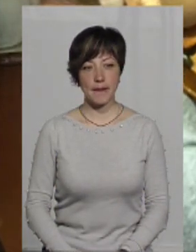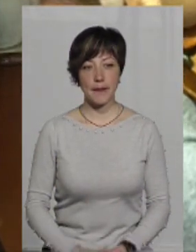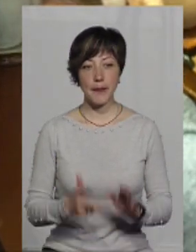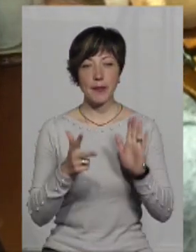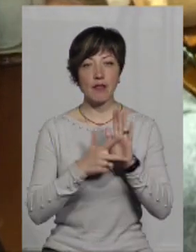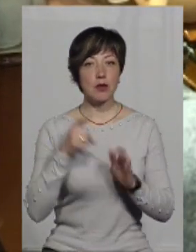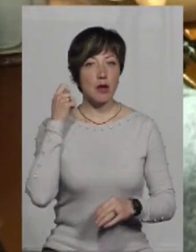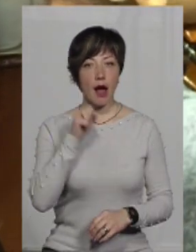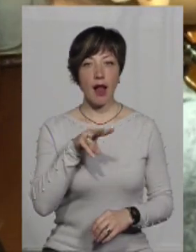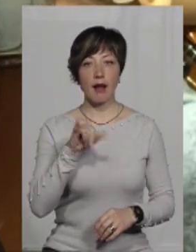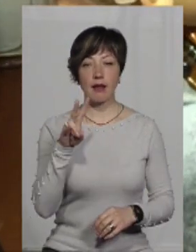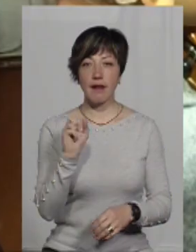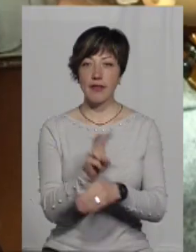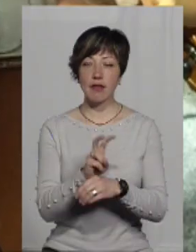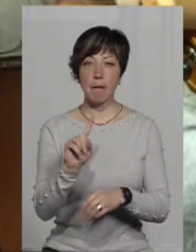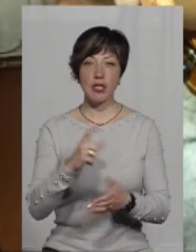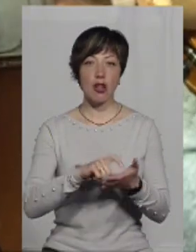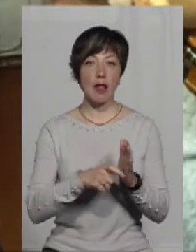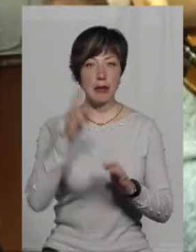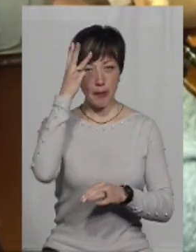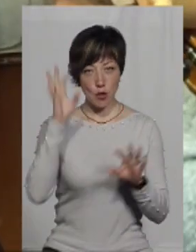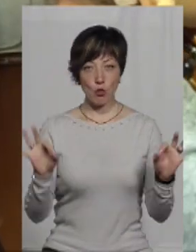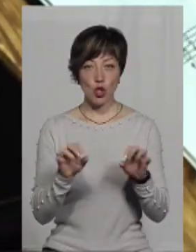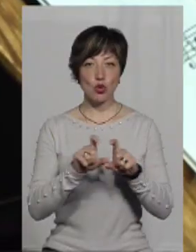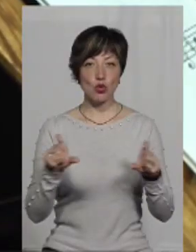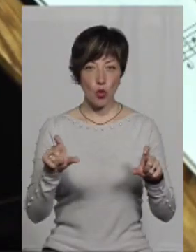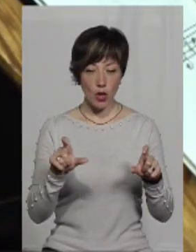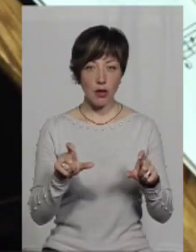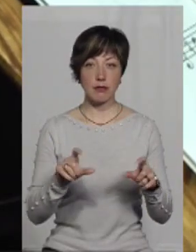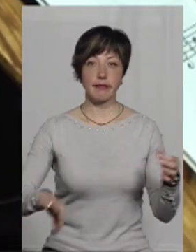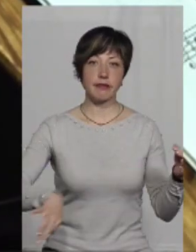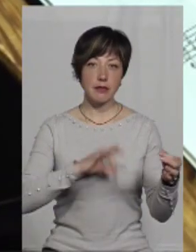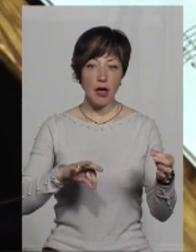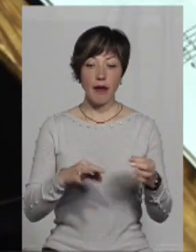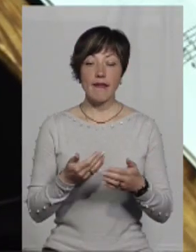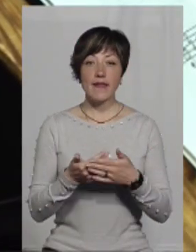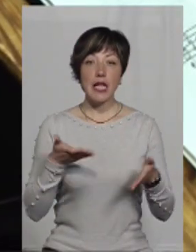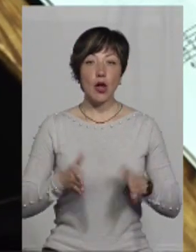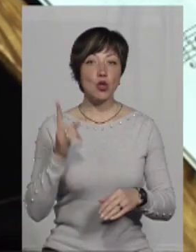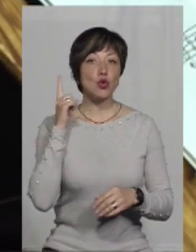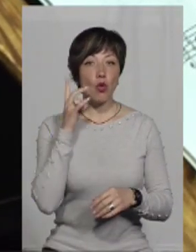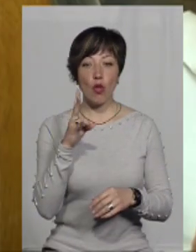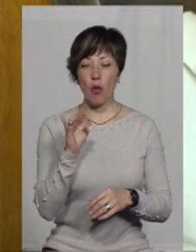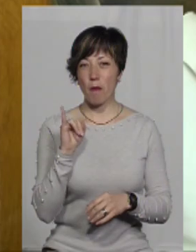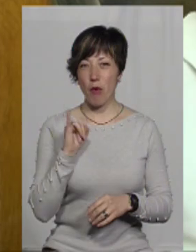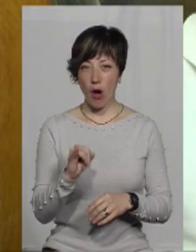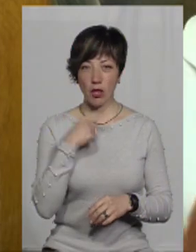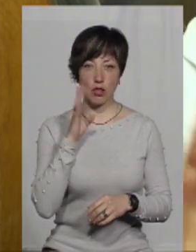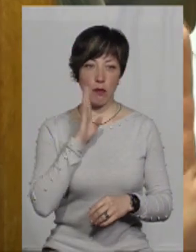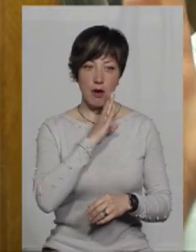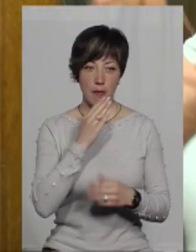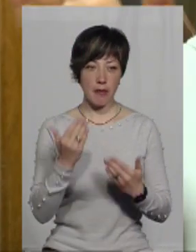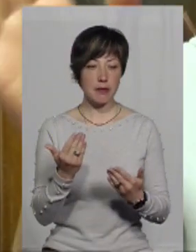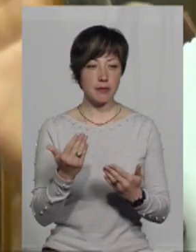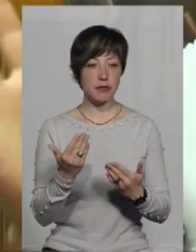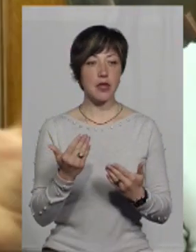8-річна Аріна Монастирська, яка відвідує 1-й клас Хмельницької музичної школи, де вчиться грати на скрипці, від народження чула, але надто погано, каже її мама Олена. За